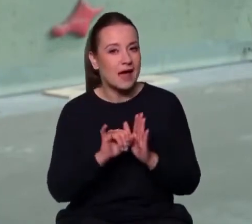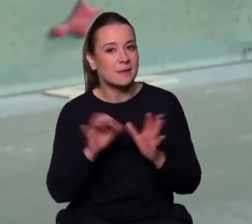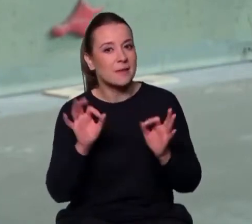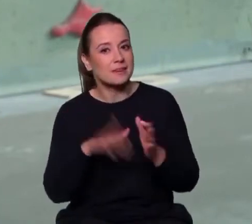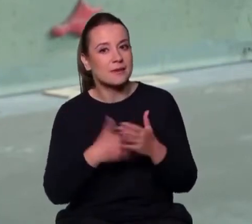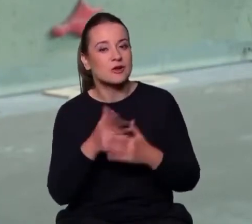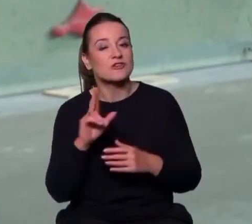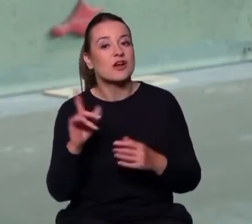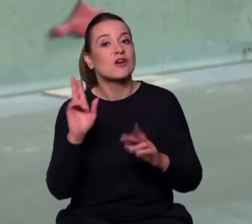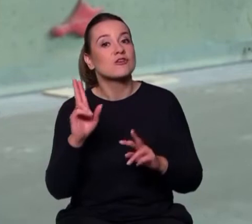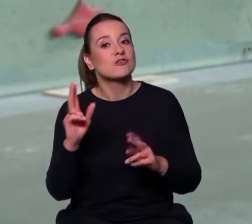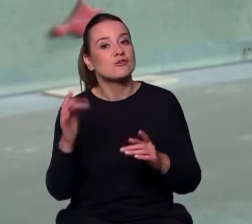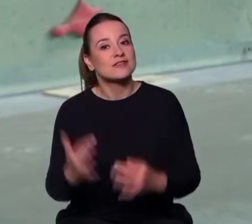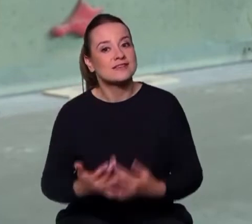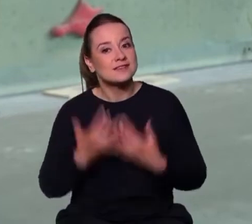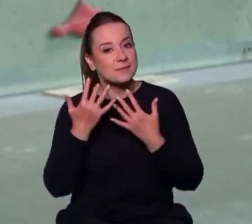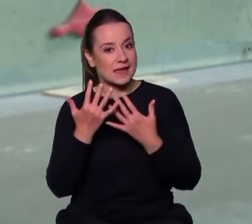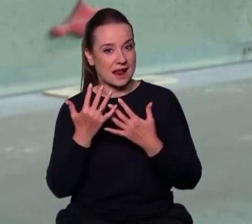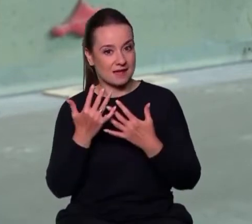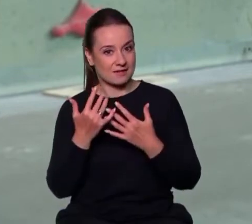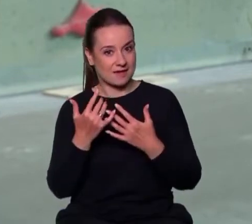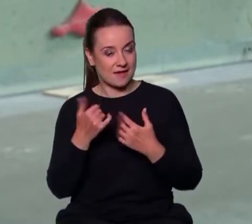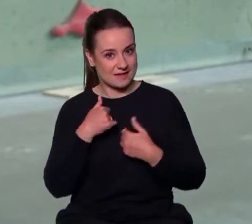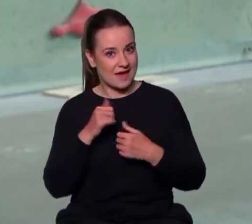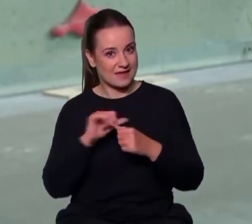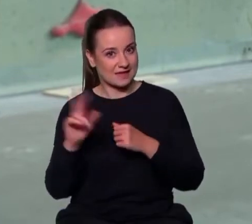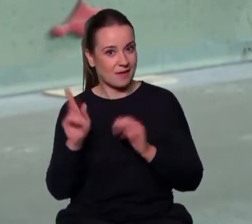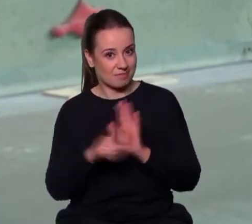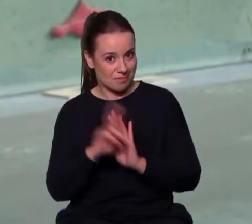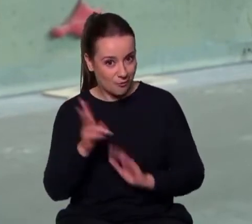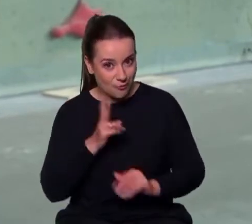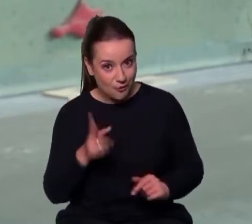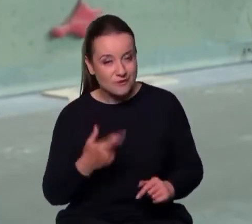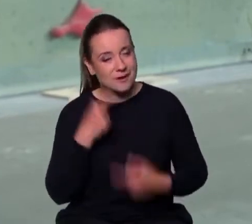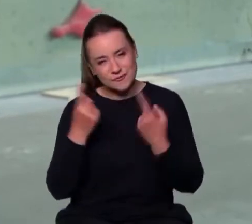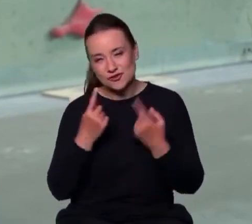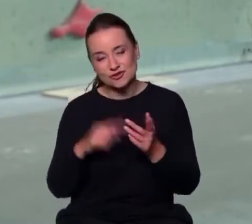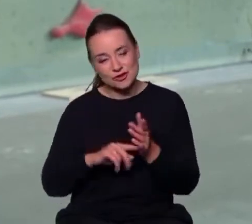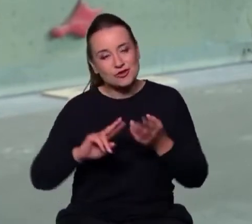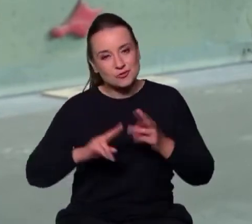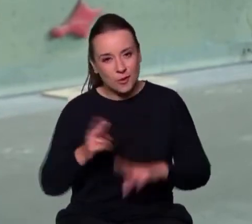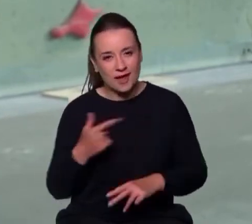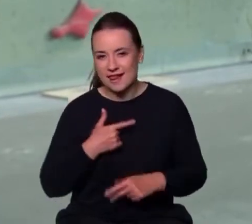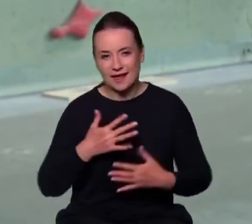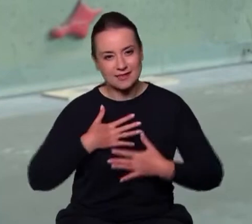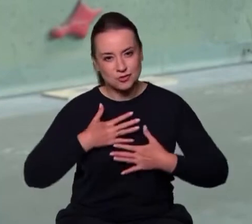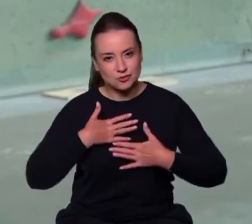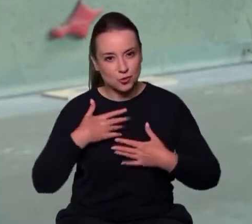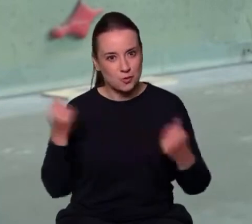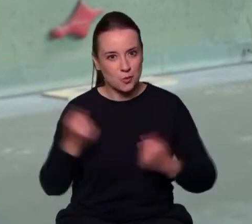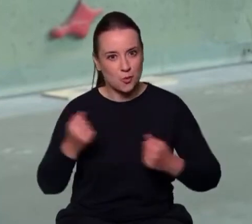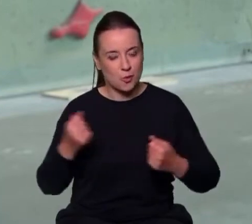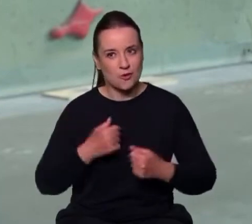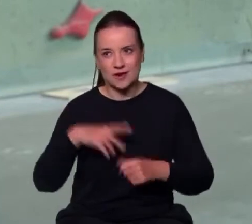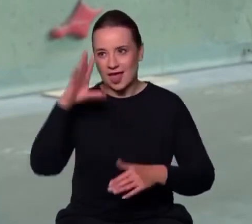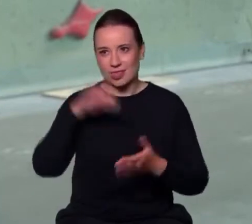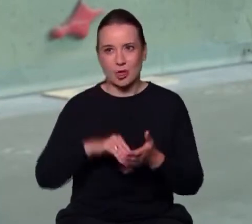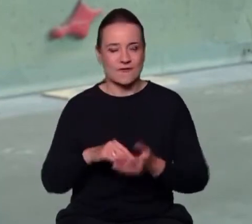jestem inspiracją. Uważam, że to bardzo, bardzo słodkie, no ale ja jeszcze się chyba nie czuję na taką doświadczoną zawodniczką, żeby